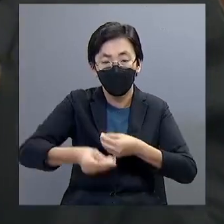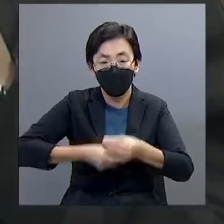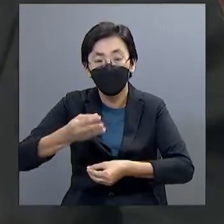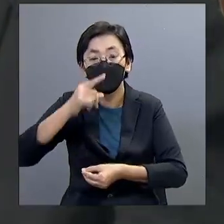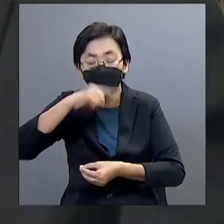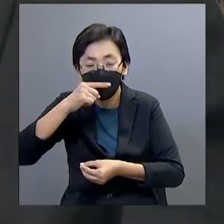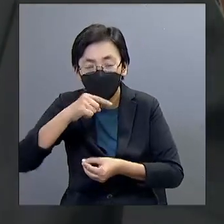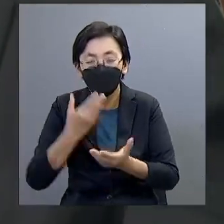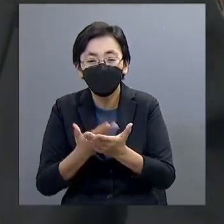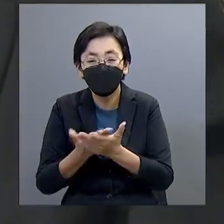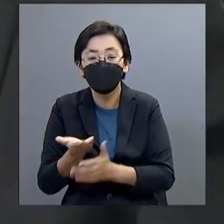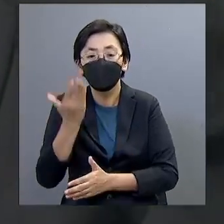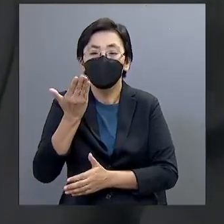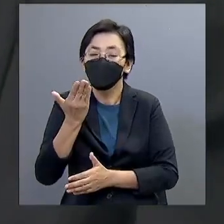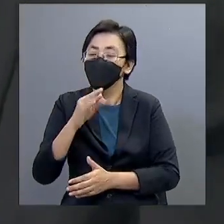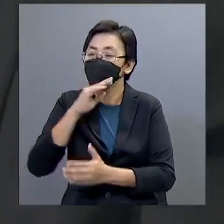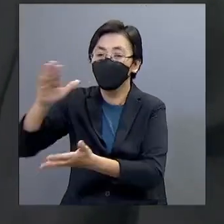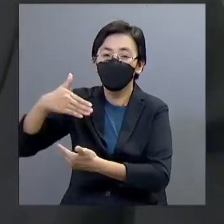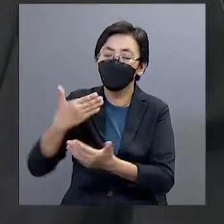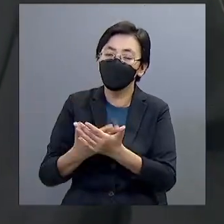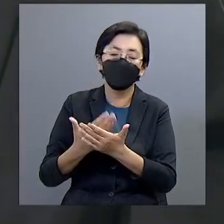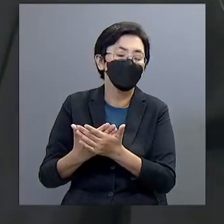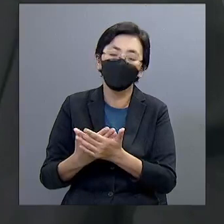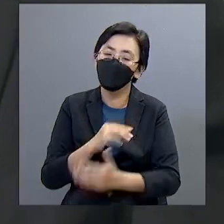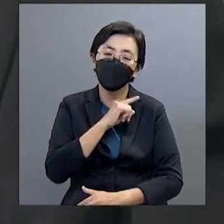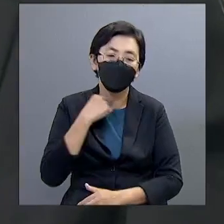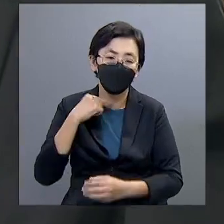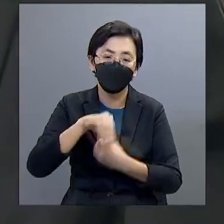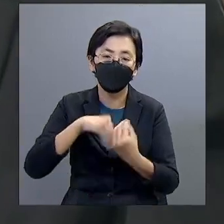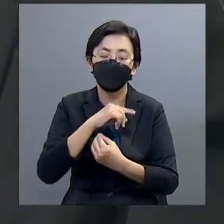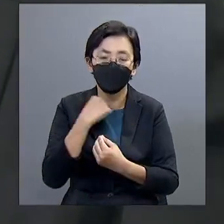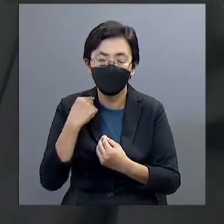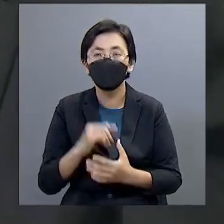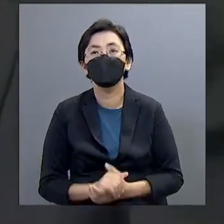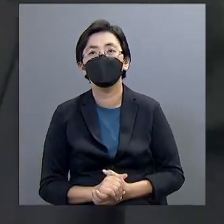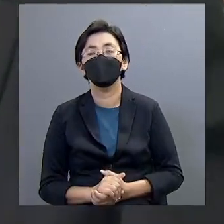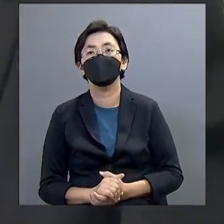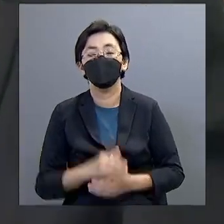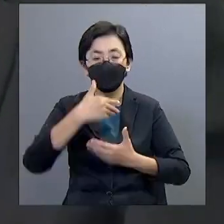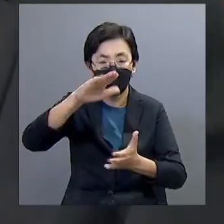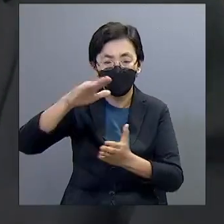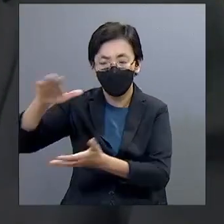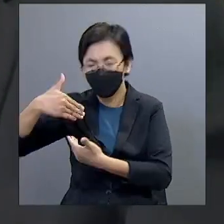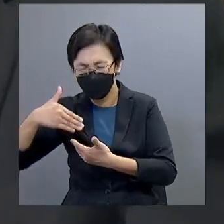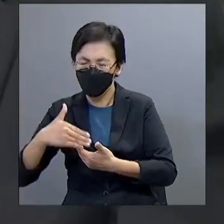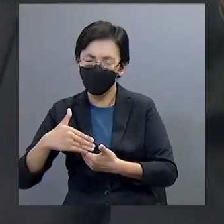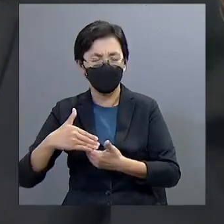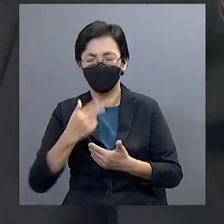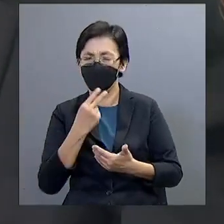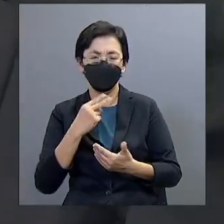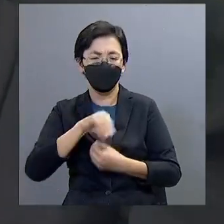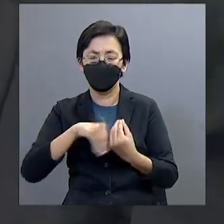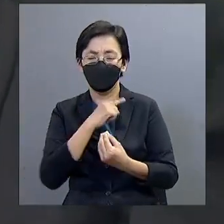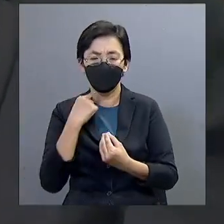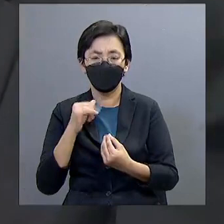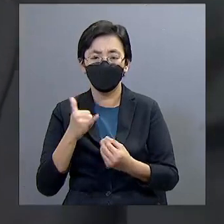ทำให้เราขาดรนมากกวาเราสงขออก ใช่มั้ครัเพรฉั้ ถ้าเกิดสภาวะยเป็นแบบนี้ก็มีโอกาสอก 3